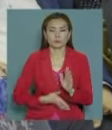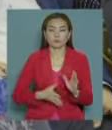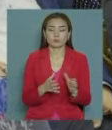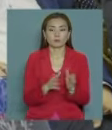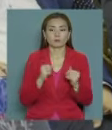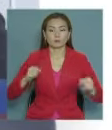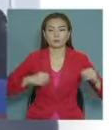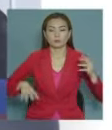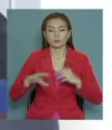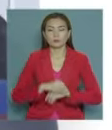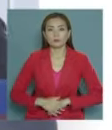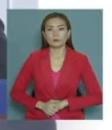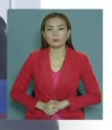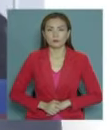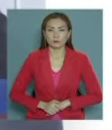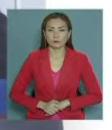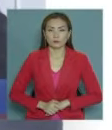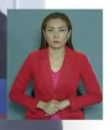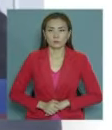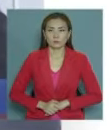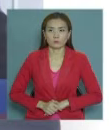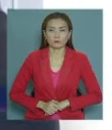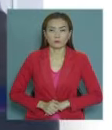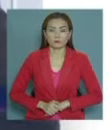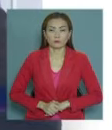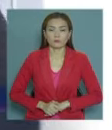командировки спортсменов. Будет выделено